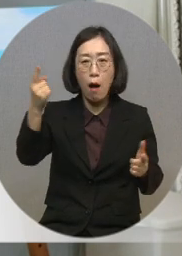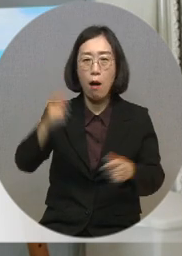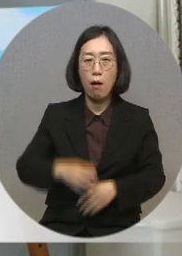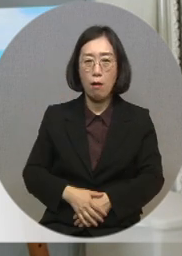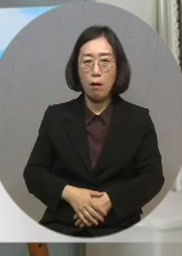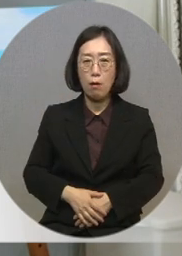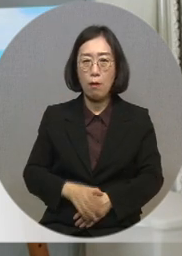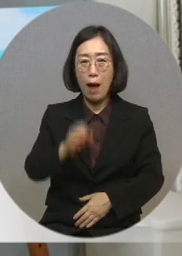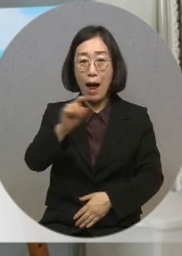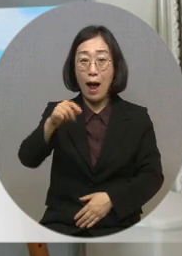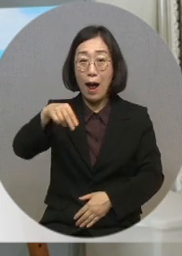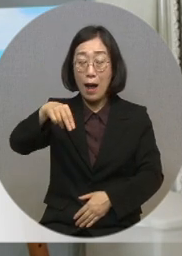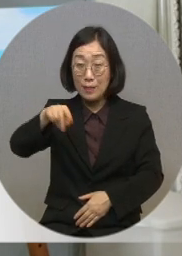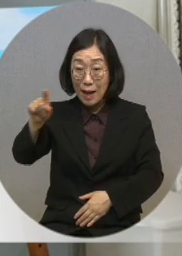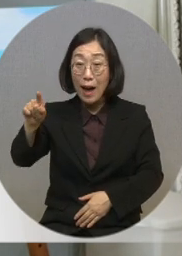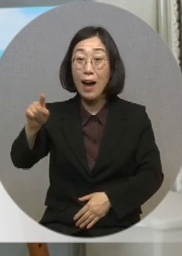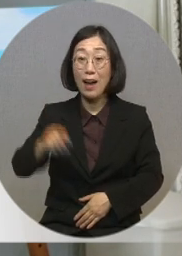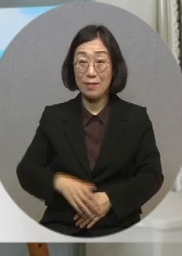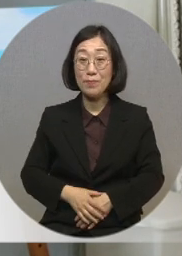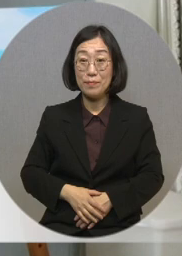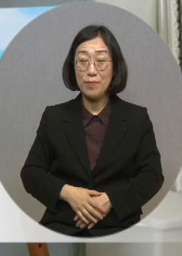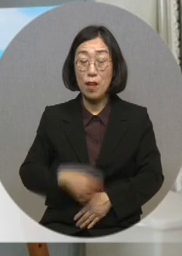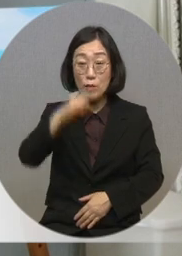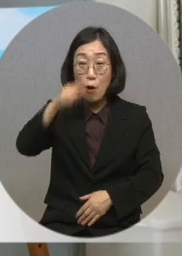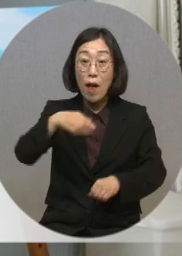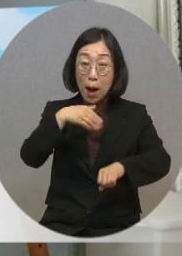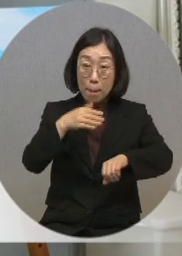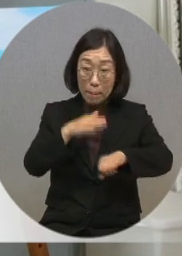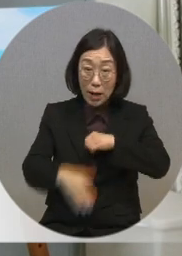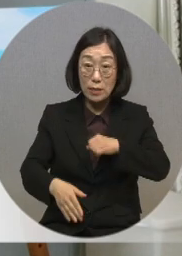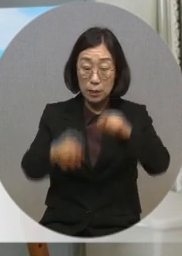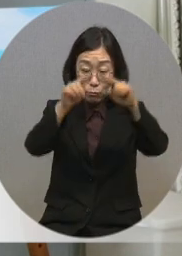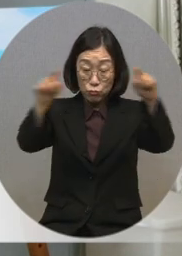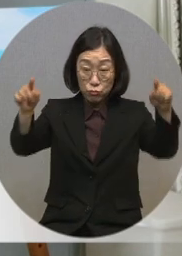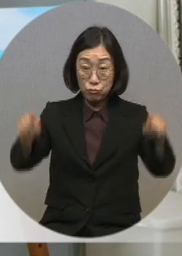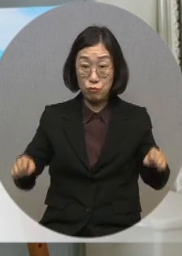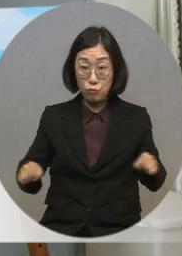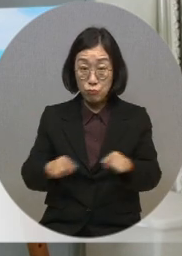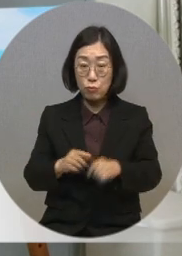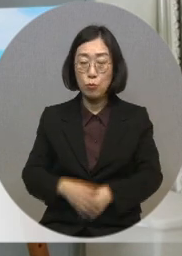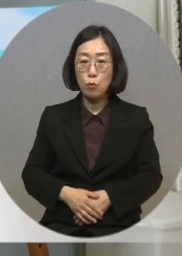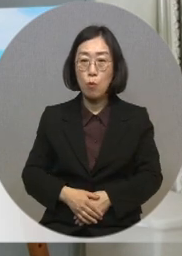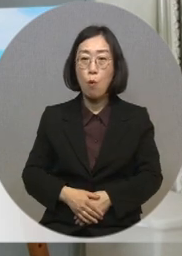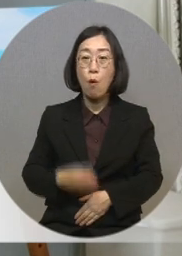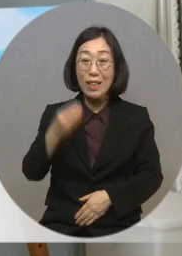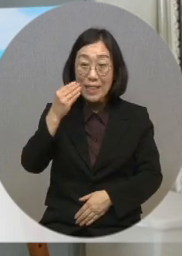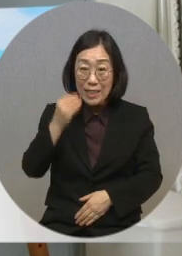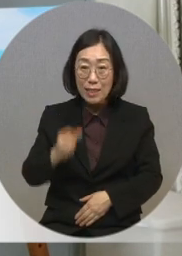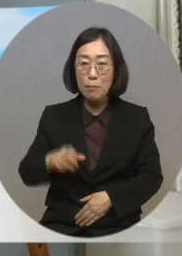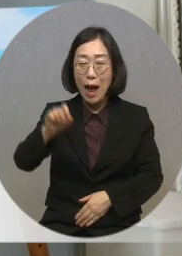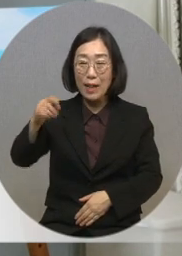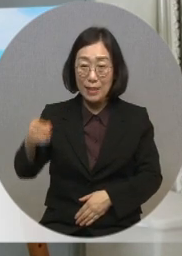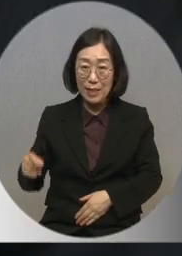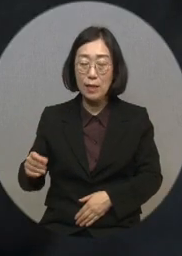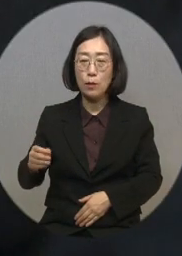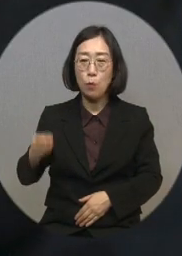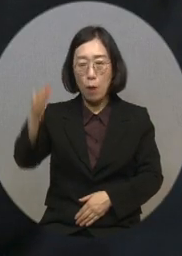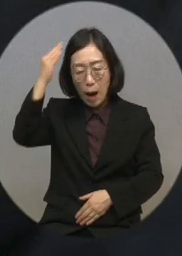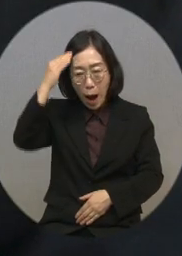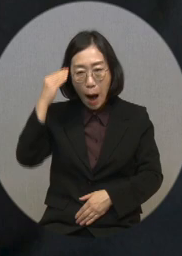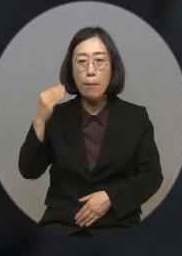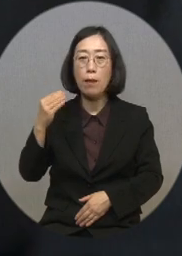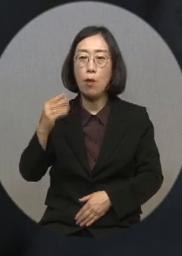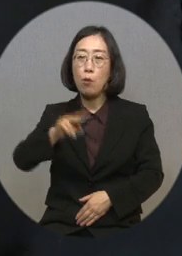그 뭐지 아크릴이나 유화로 또는 그 먹으로 작업을 하고 있습니다.